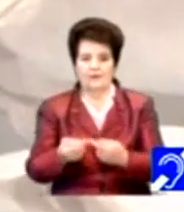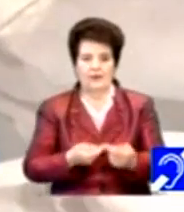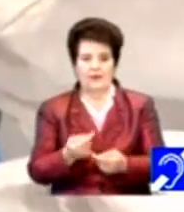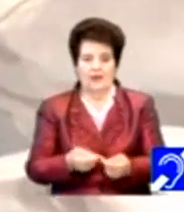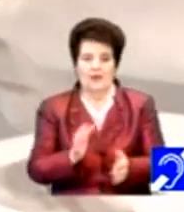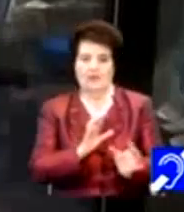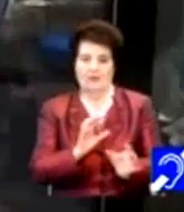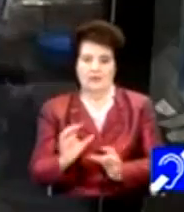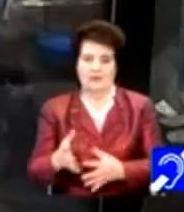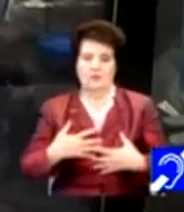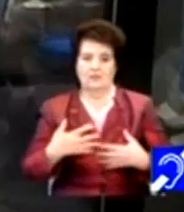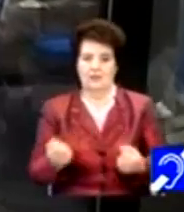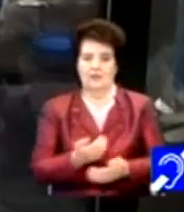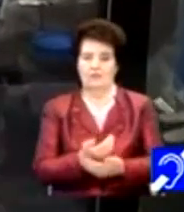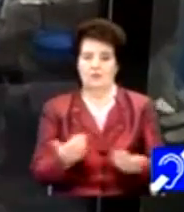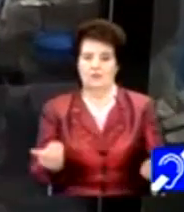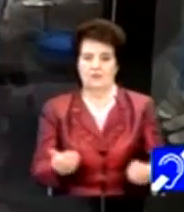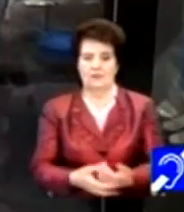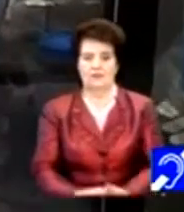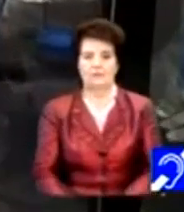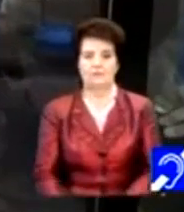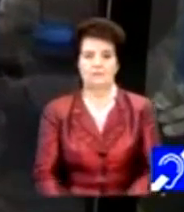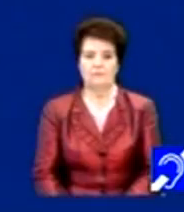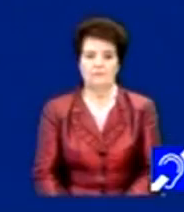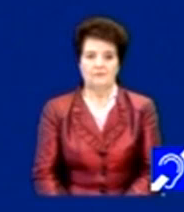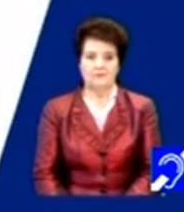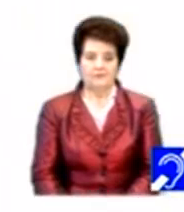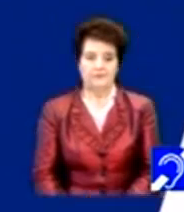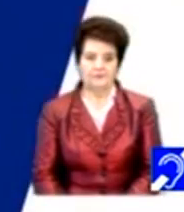și aveți grijă de sănătatea voastră.